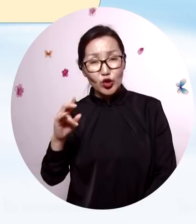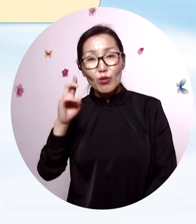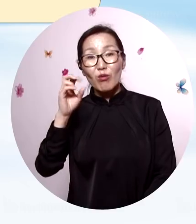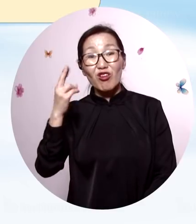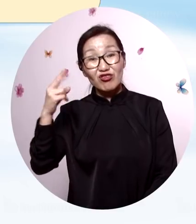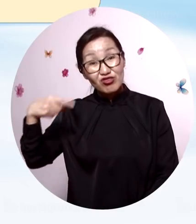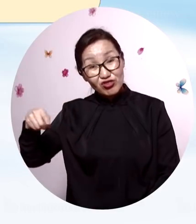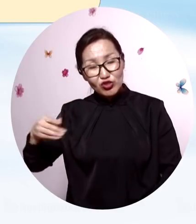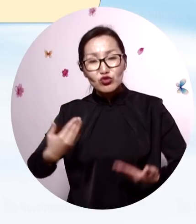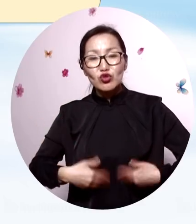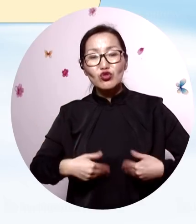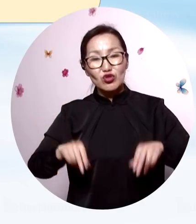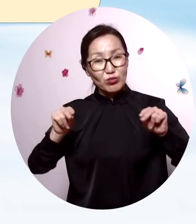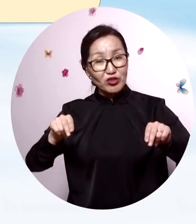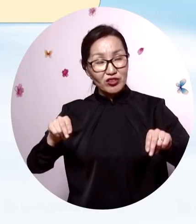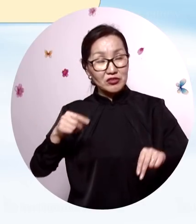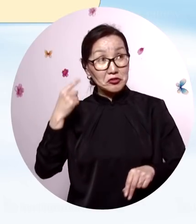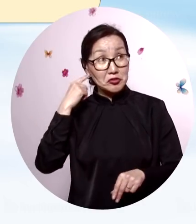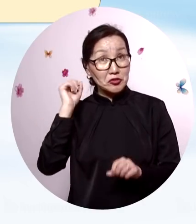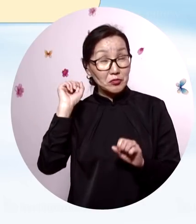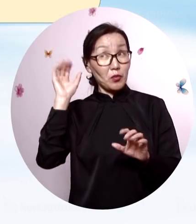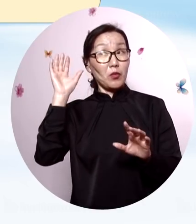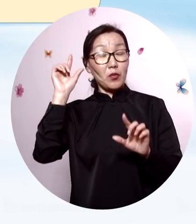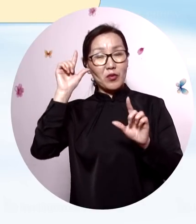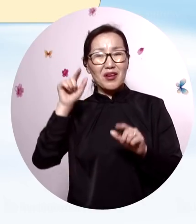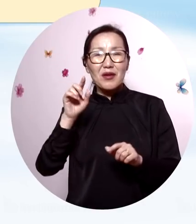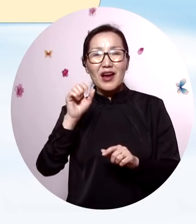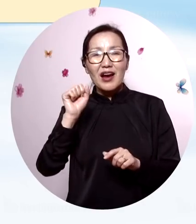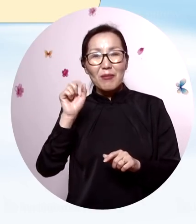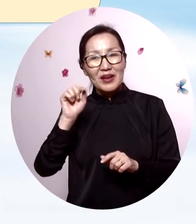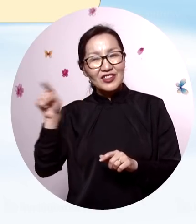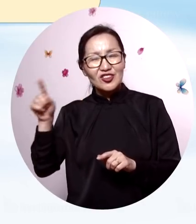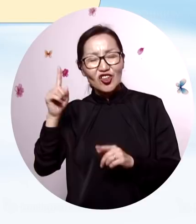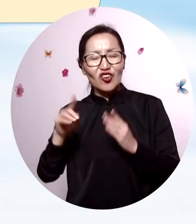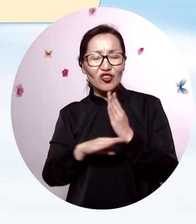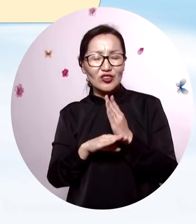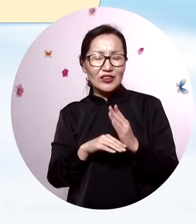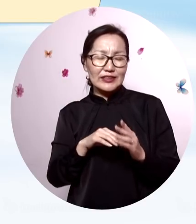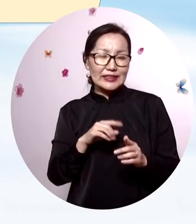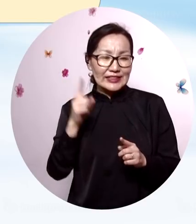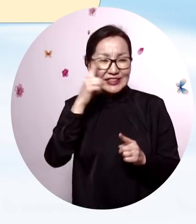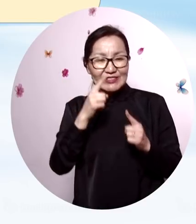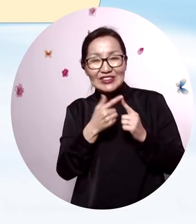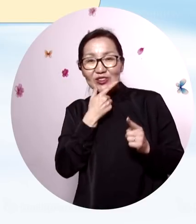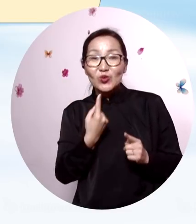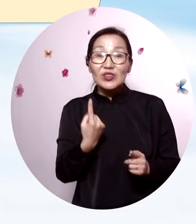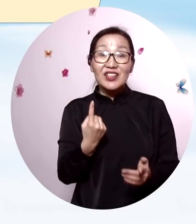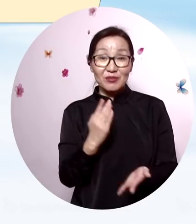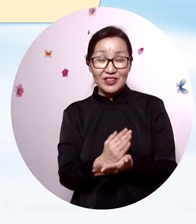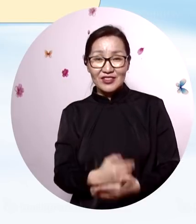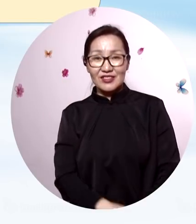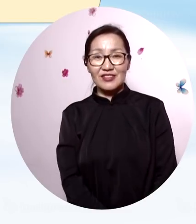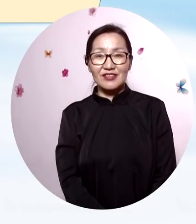болдын төрсөн өдөр болно гэсэн мэдээ чих дэлсэж базар тэр өдрийг тэсэн ядан хүлээн.